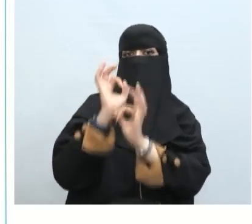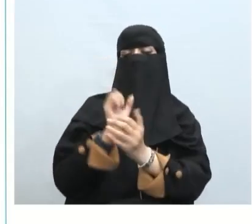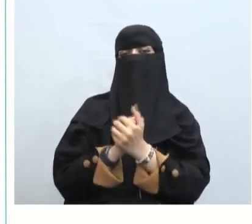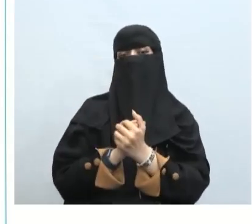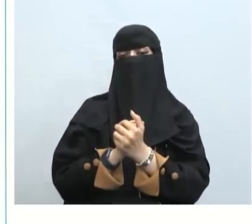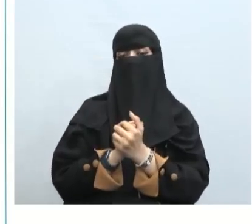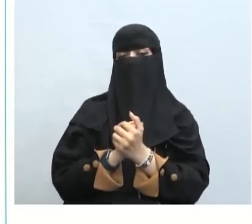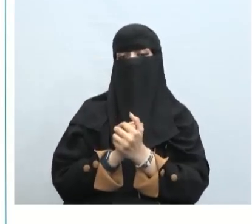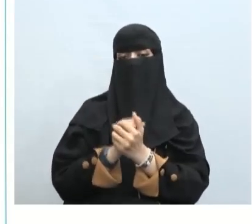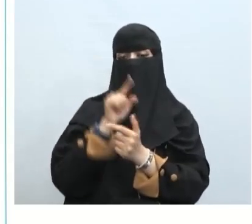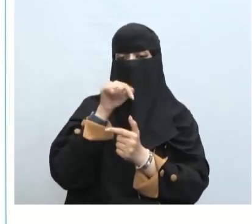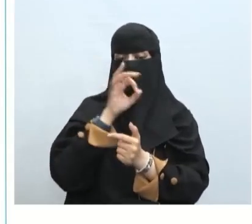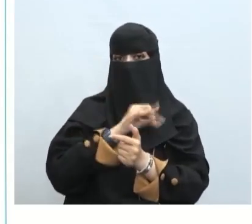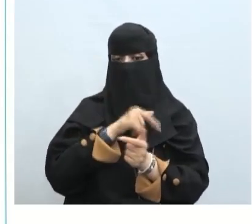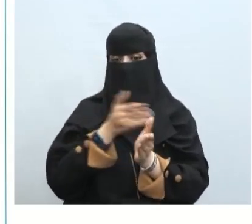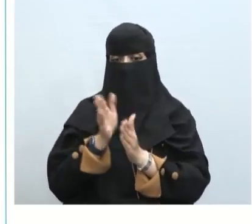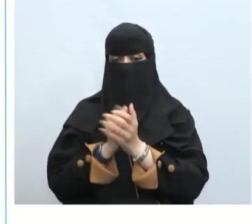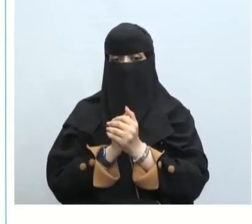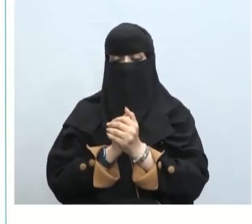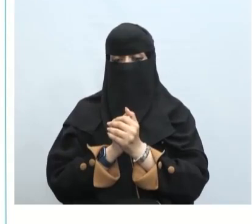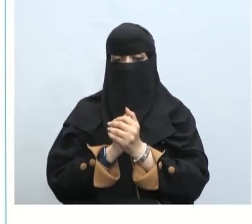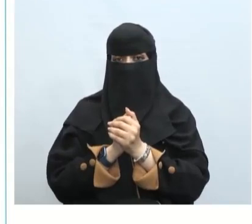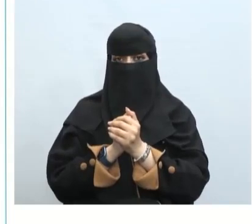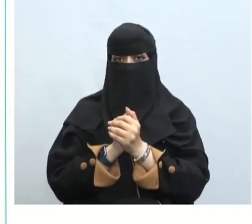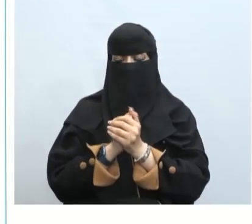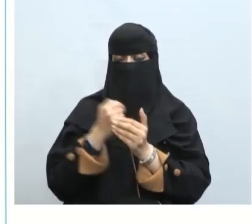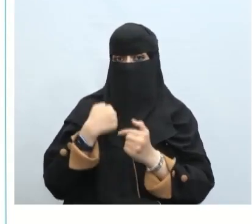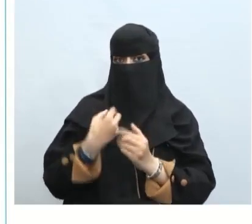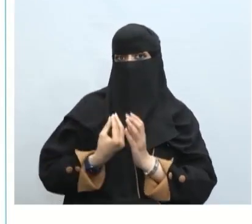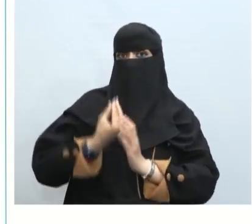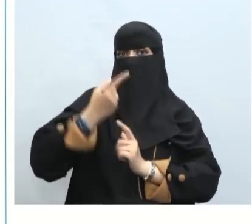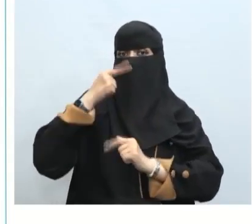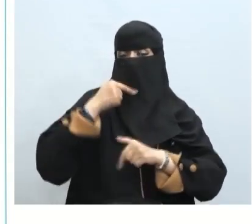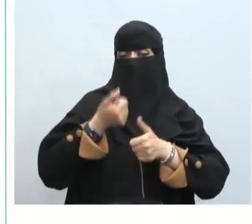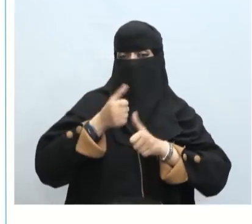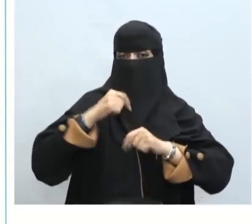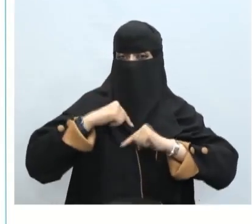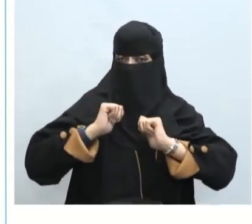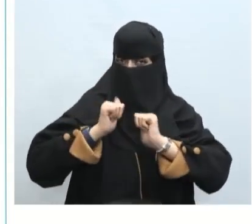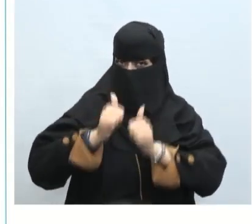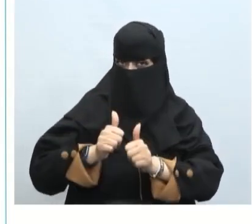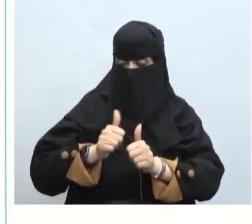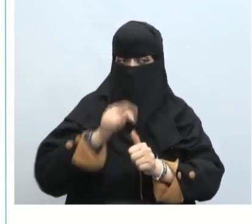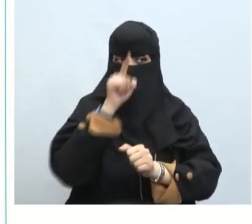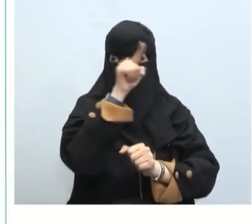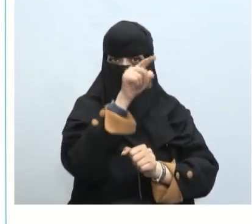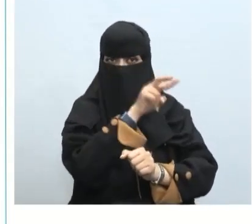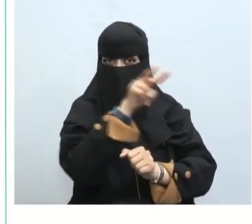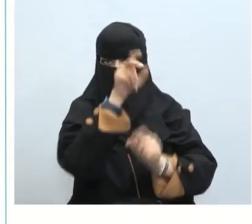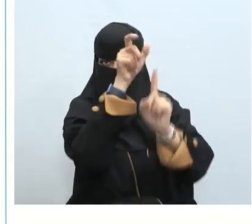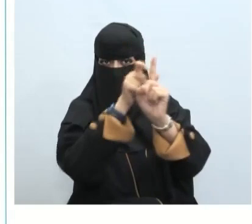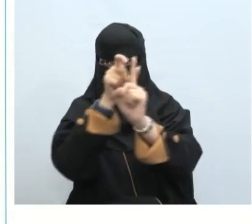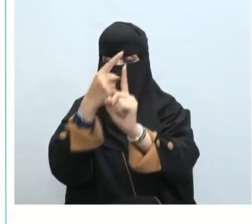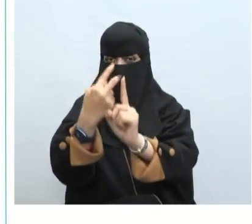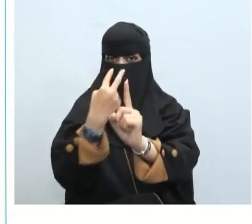نتائجها من فوائدها مزيد من الثقه بالنفس تثق بنفسك وثقه الاخرين بك